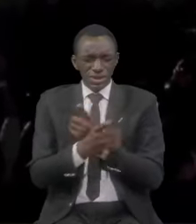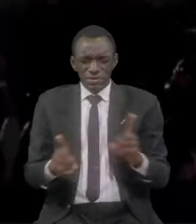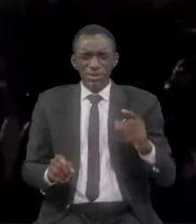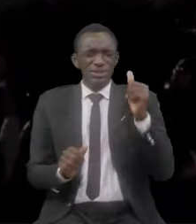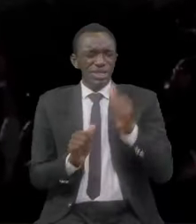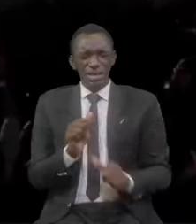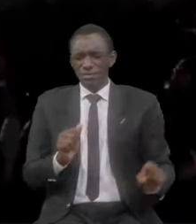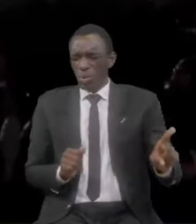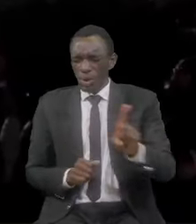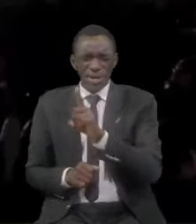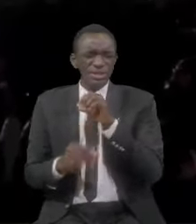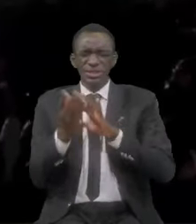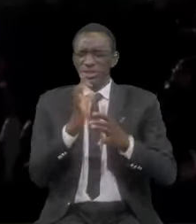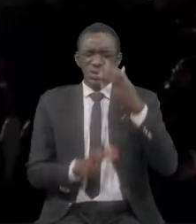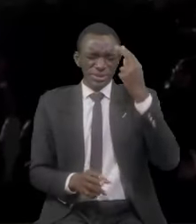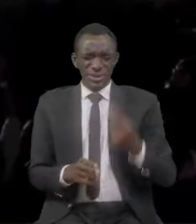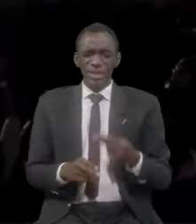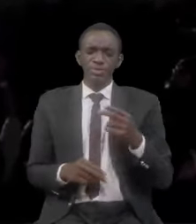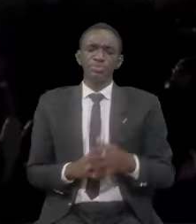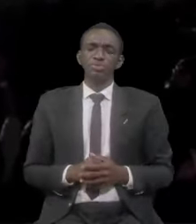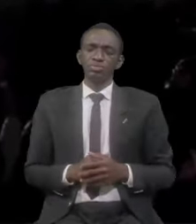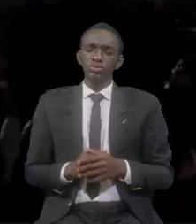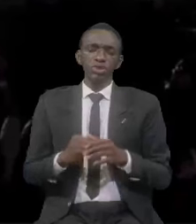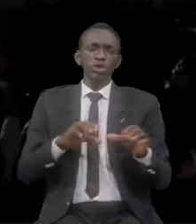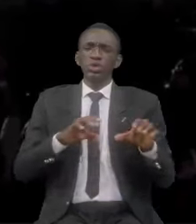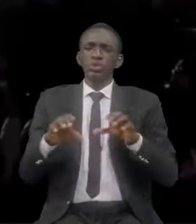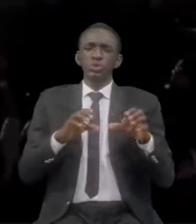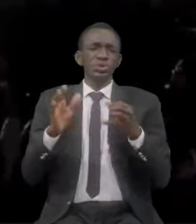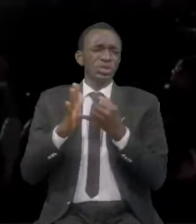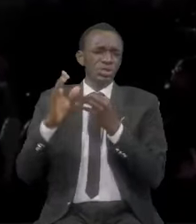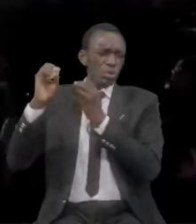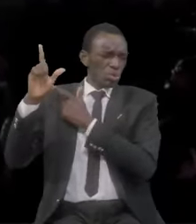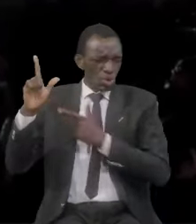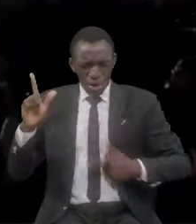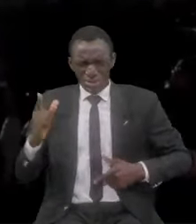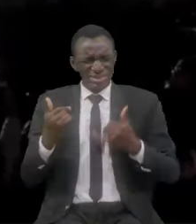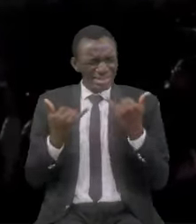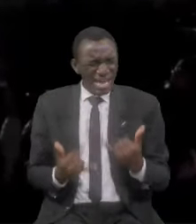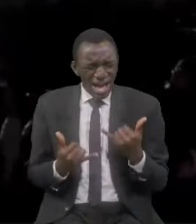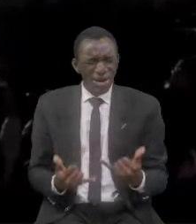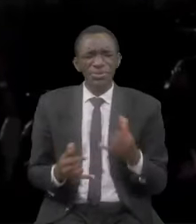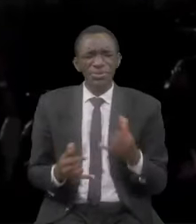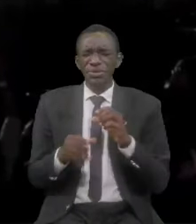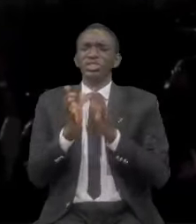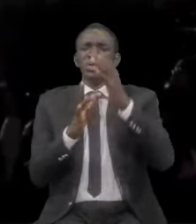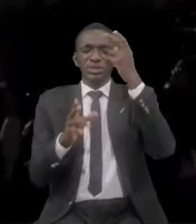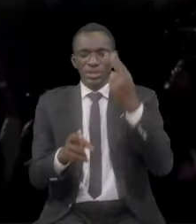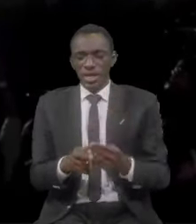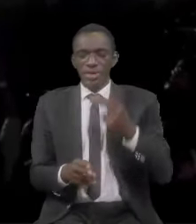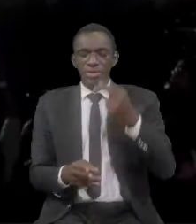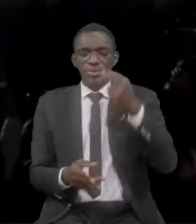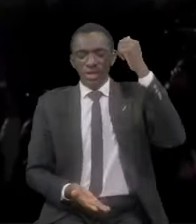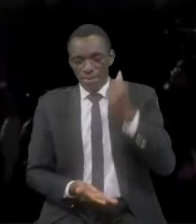pour tout le monde. Fais-le, Seigneur, maintenant, au nom de Jésus-Christ.